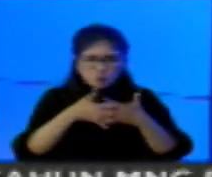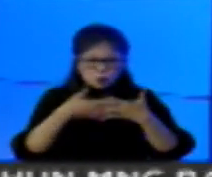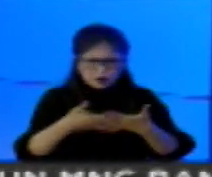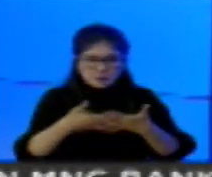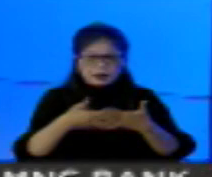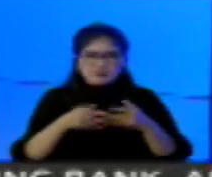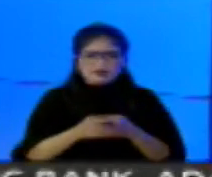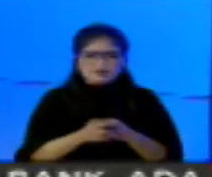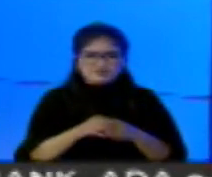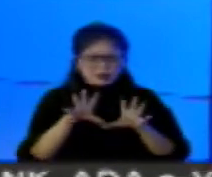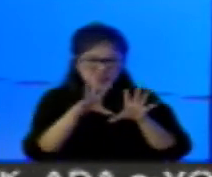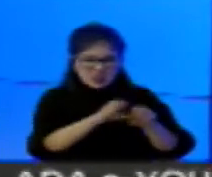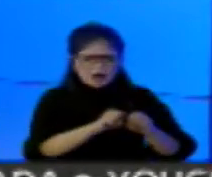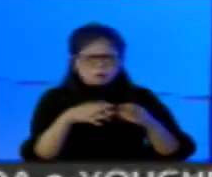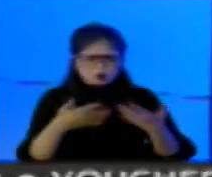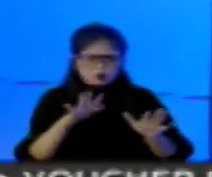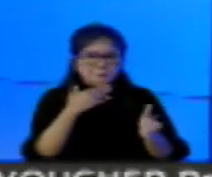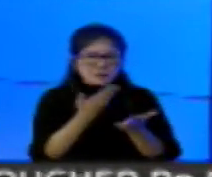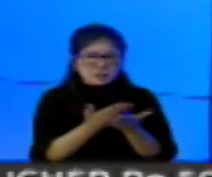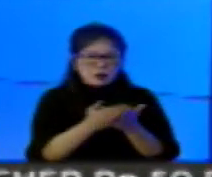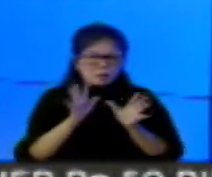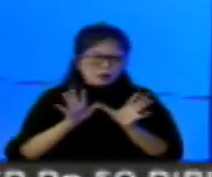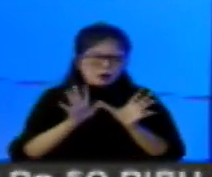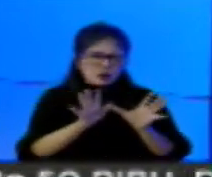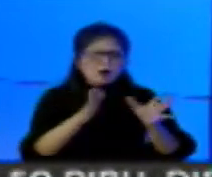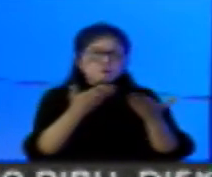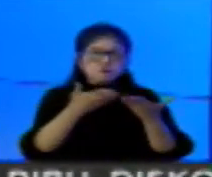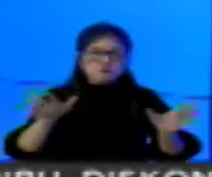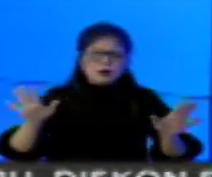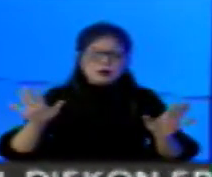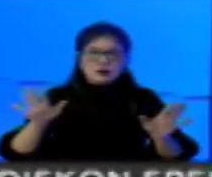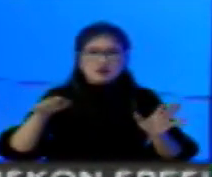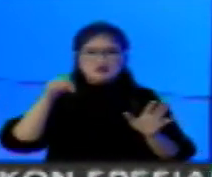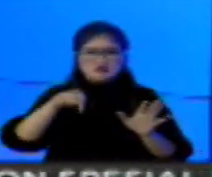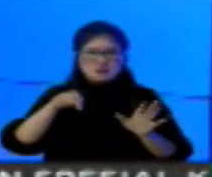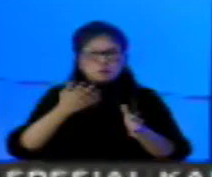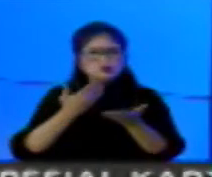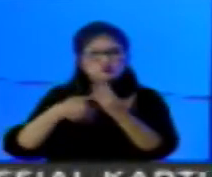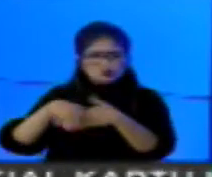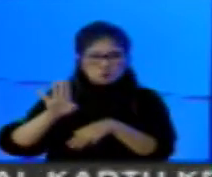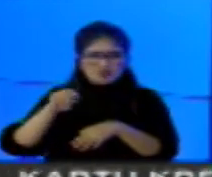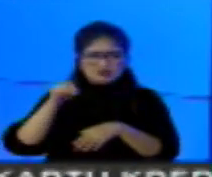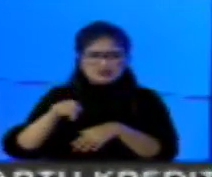Setelah tertangkap, pelaku meminta jemaahnya membubarkan diri dan segera kembali ke ajaran Islam yang benar.